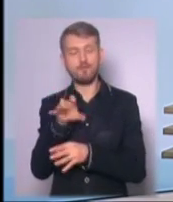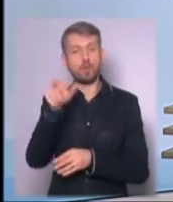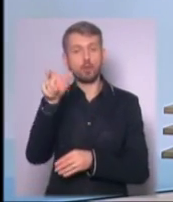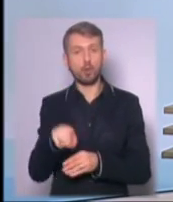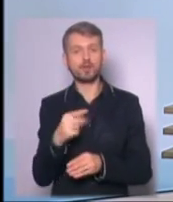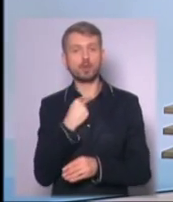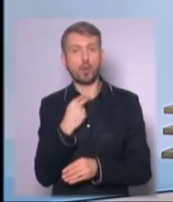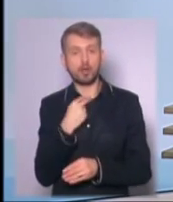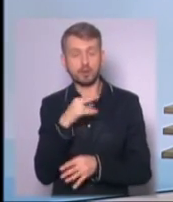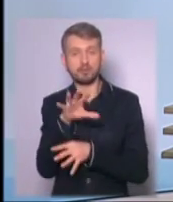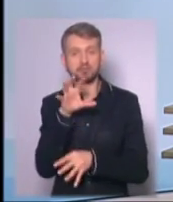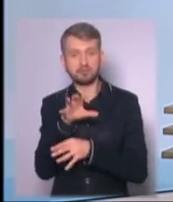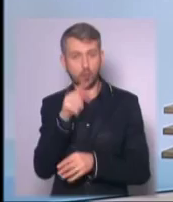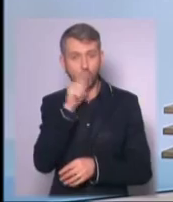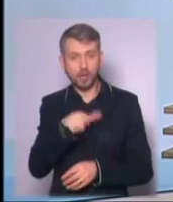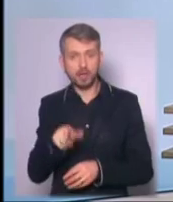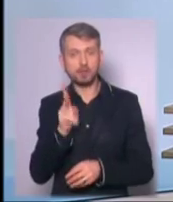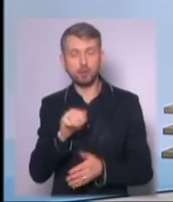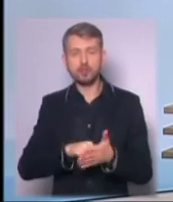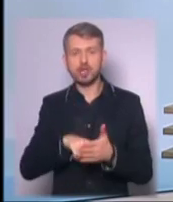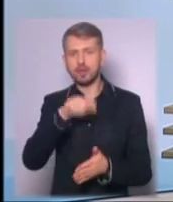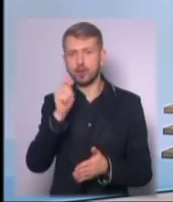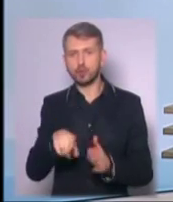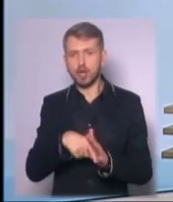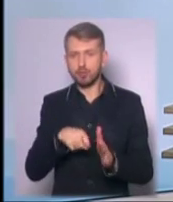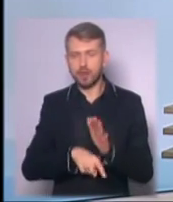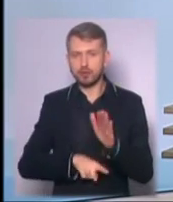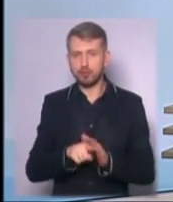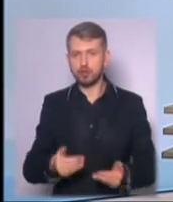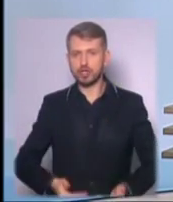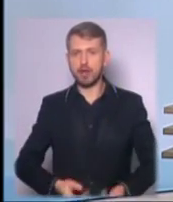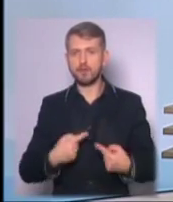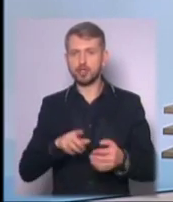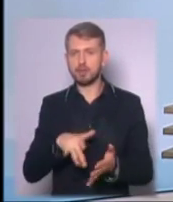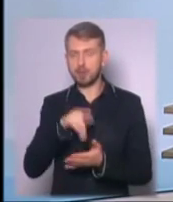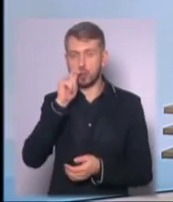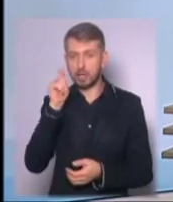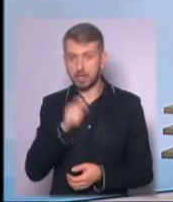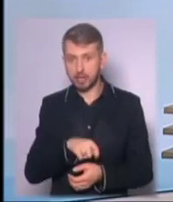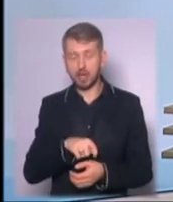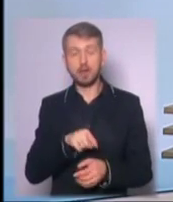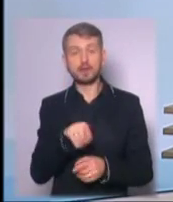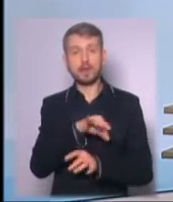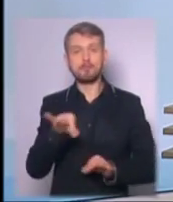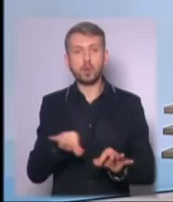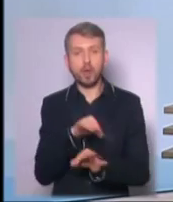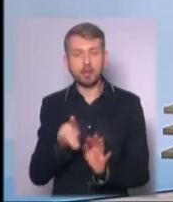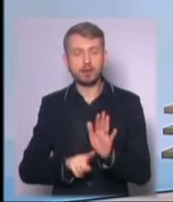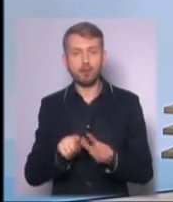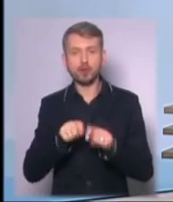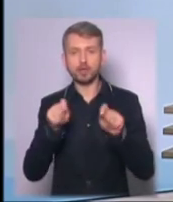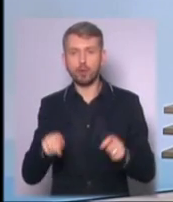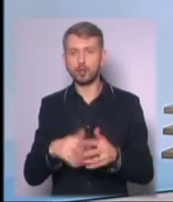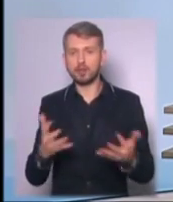знімкує українців, які через війну на Донбасі розпочали нове життя в інших містах країни. Проєкт «Переселенці. Історії успіху» започатковано за